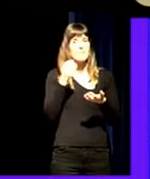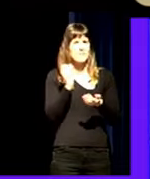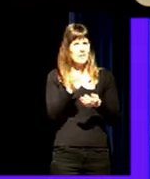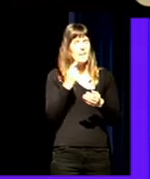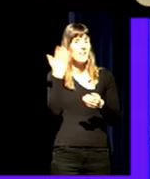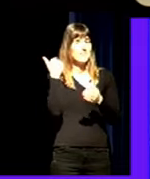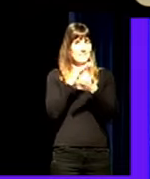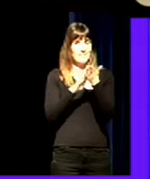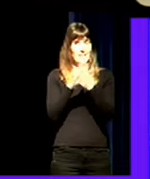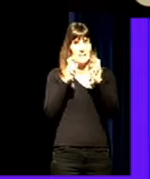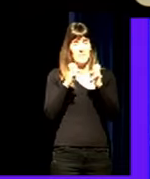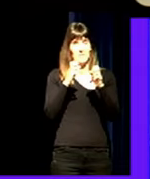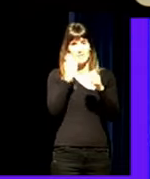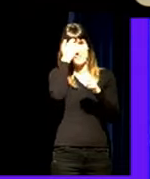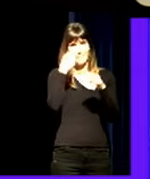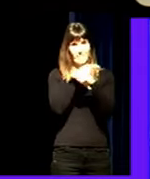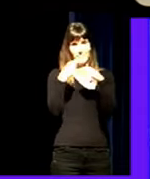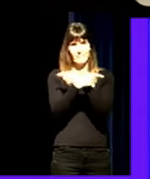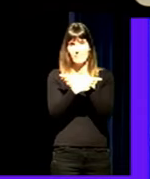egin dugu, ez da? Claro,